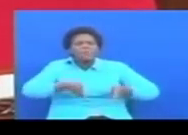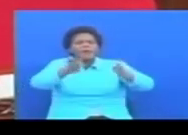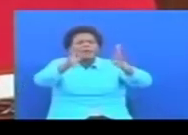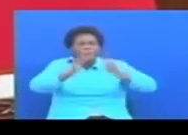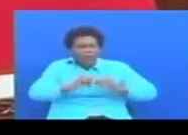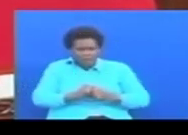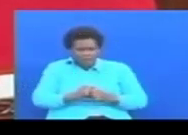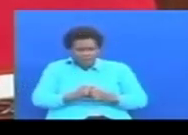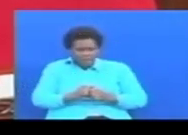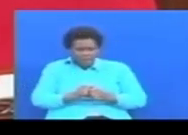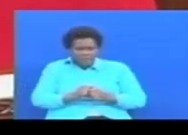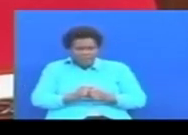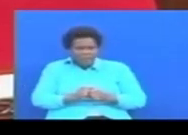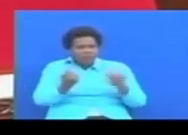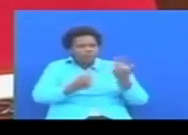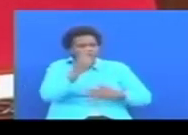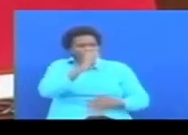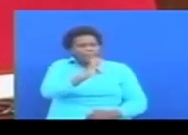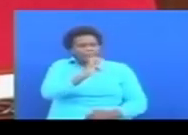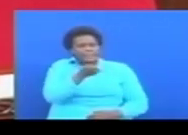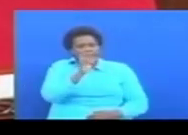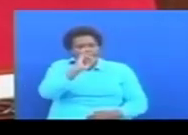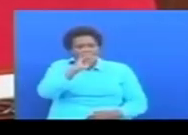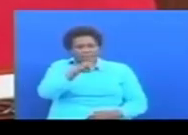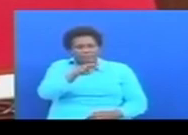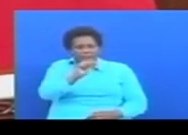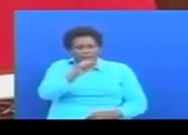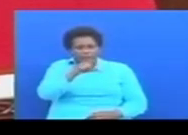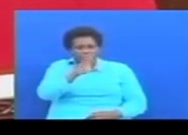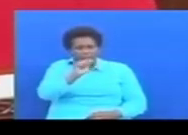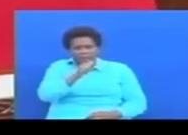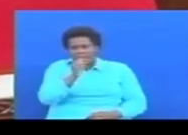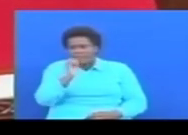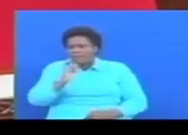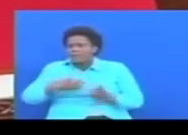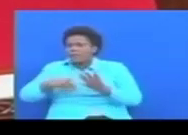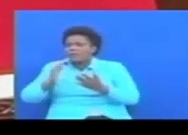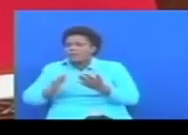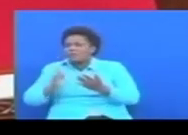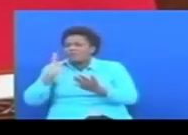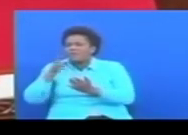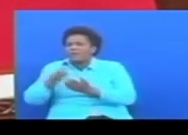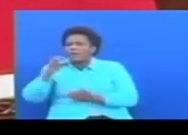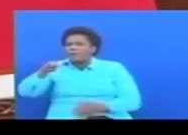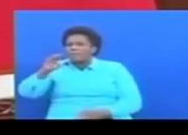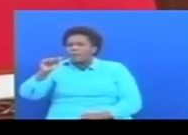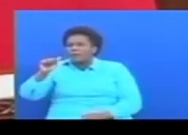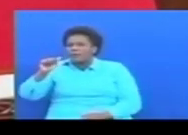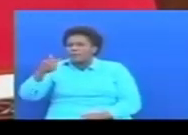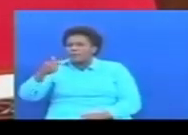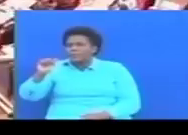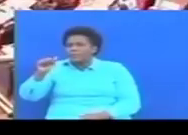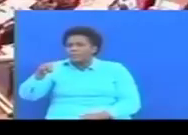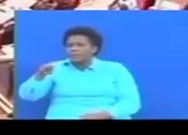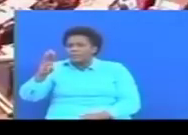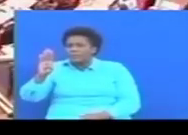Matamba, inakuwa katika hali nzuri muda wote ili kuweza kuvutia utalii katika eneo lile. Asante sana Mheshimiwa.